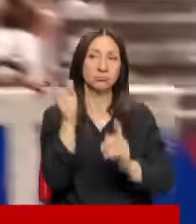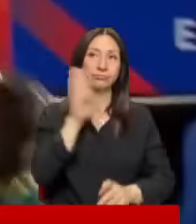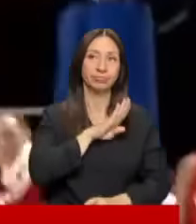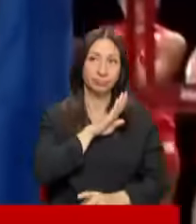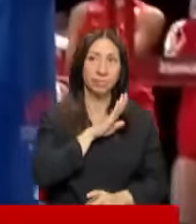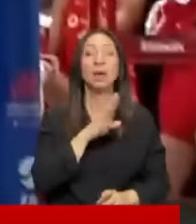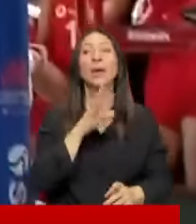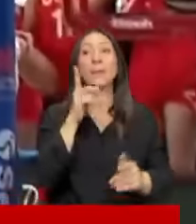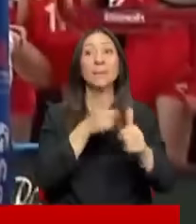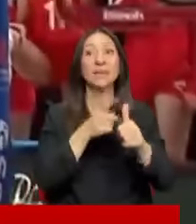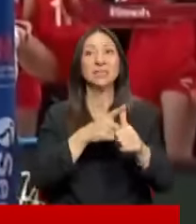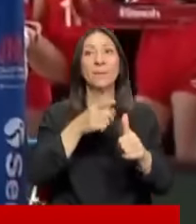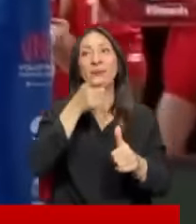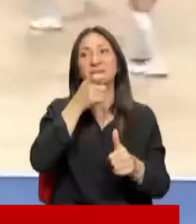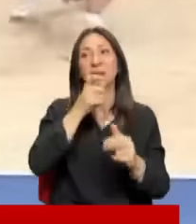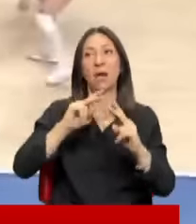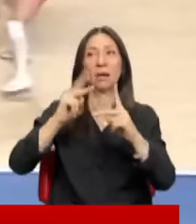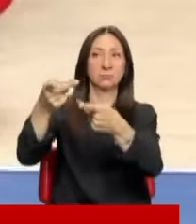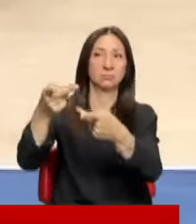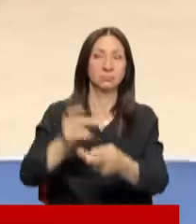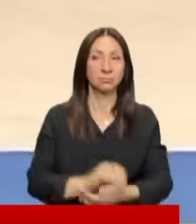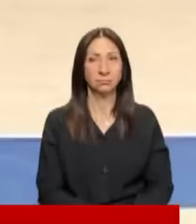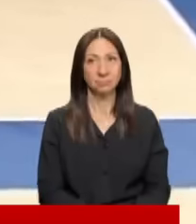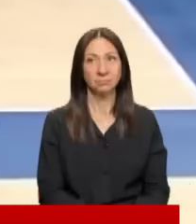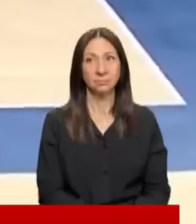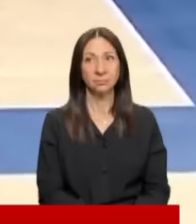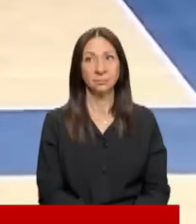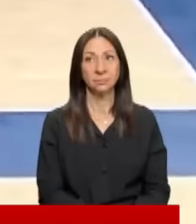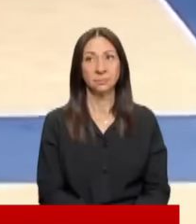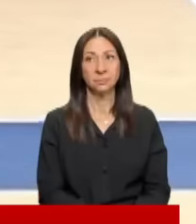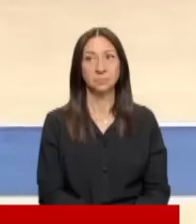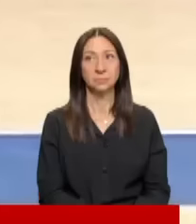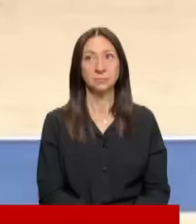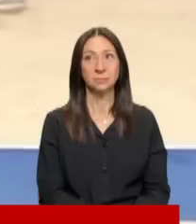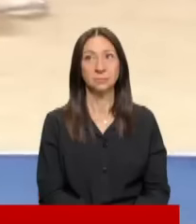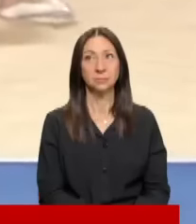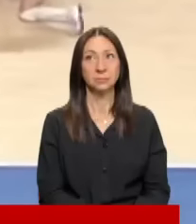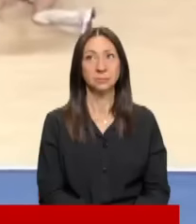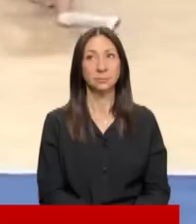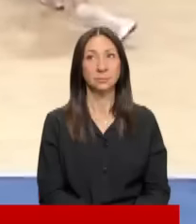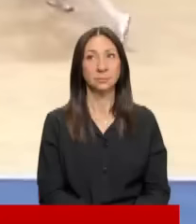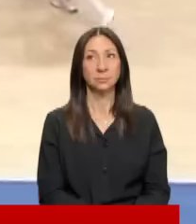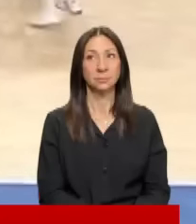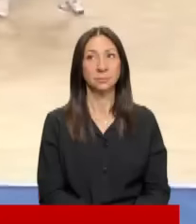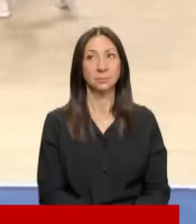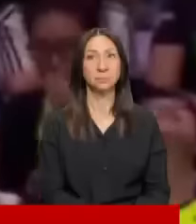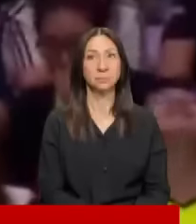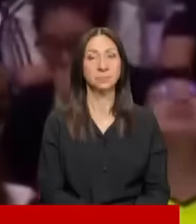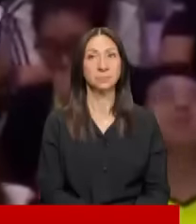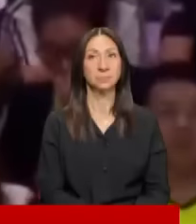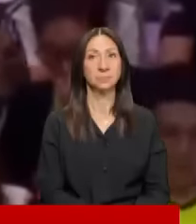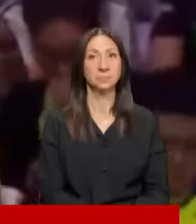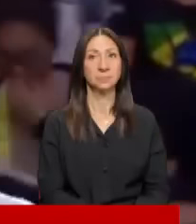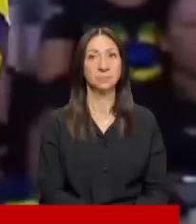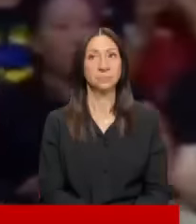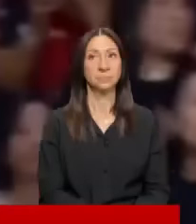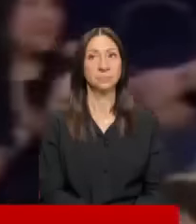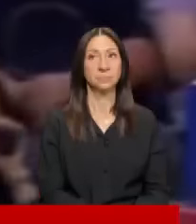kaybetti. Birinciliği Brezilya'ya kaptırdı. Cristina, Macris. Kaysa vurdu ve set bitti.